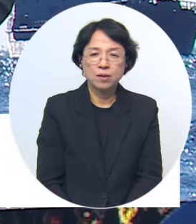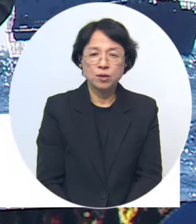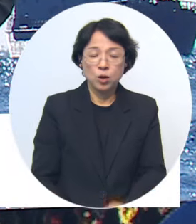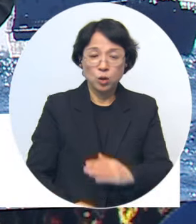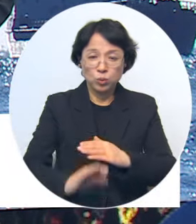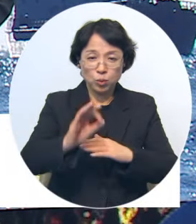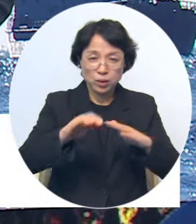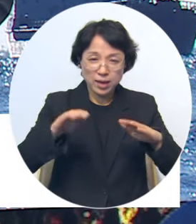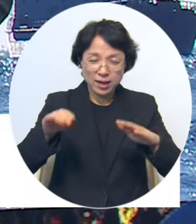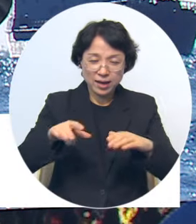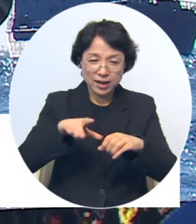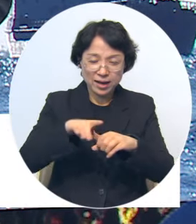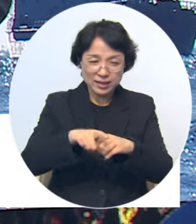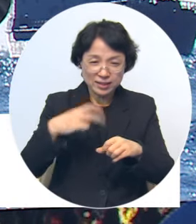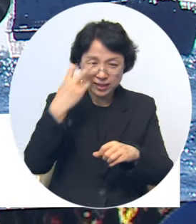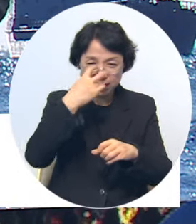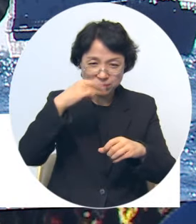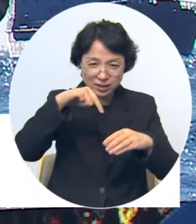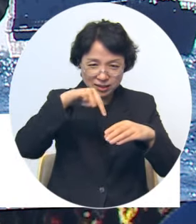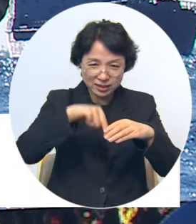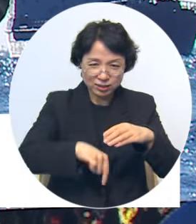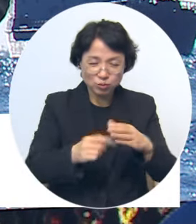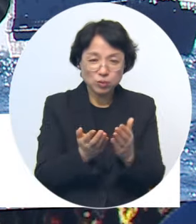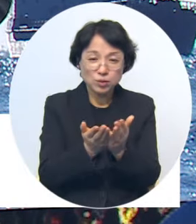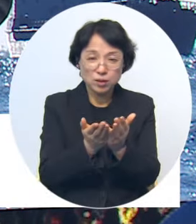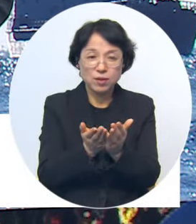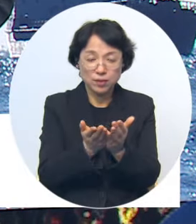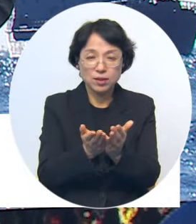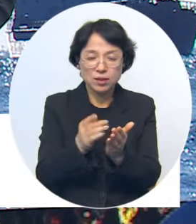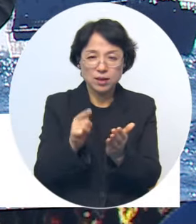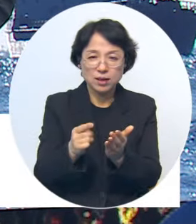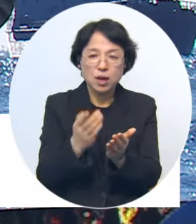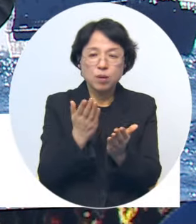동해 심해 가스전 탐사 시추선 웨스트